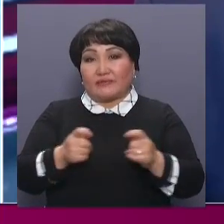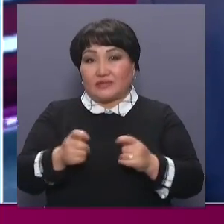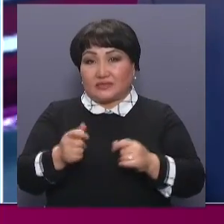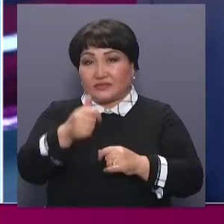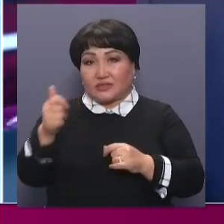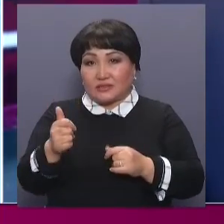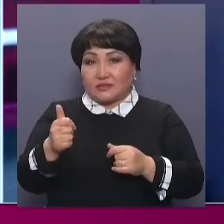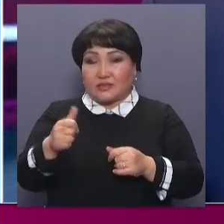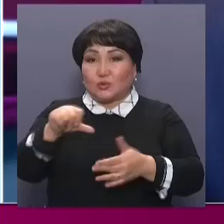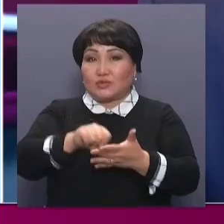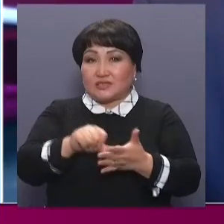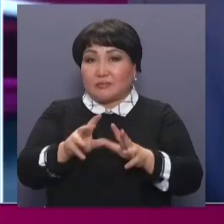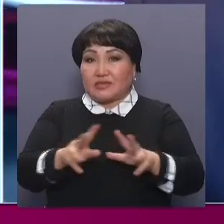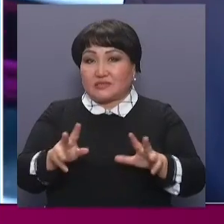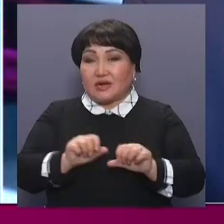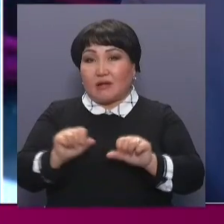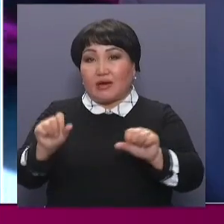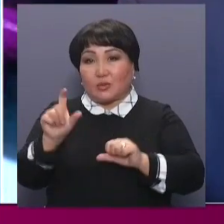Сакена Жасузакова?